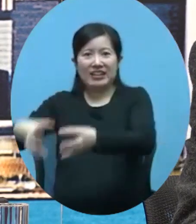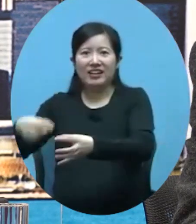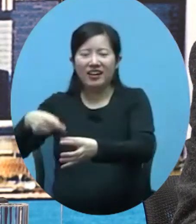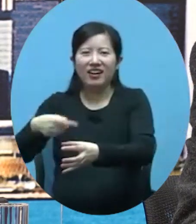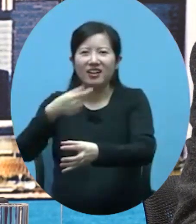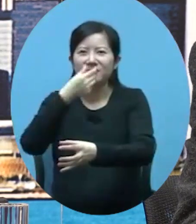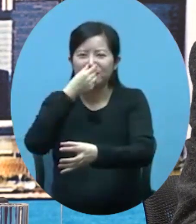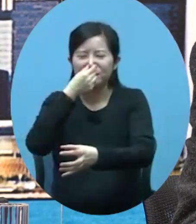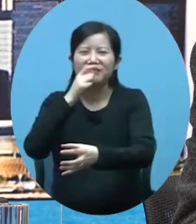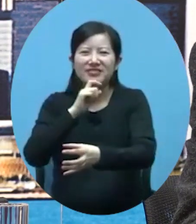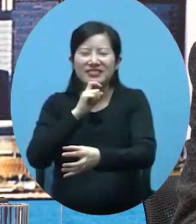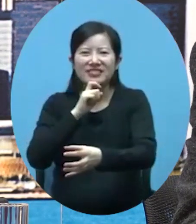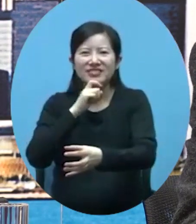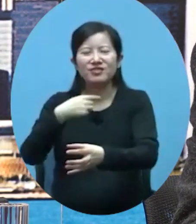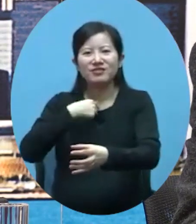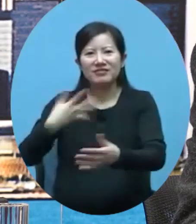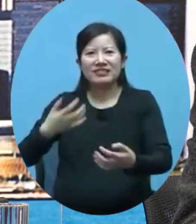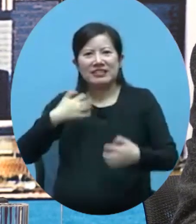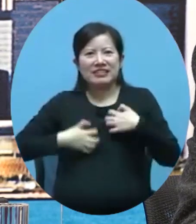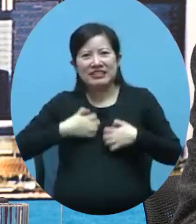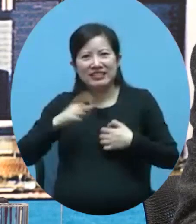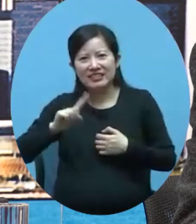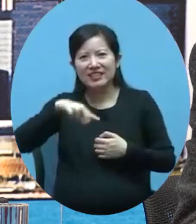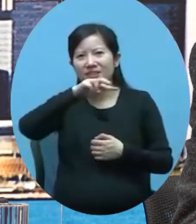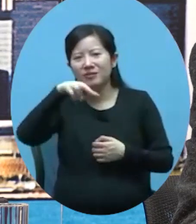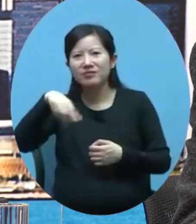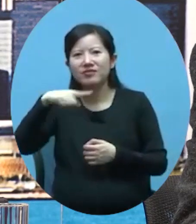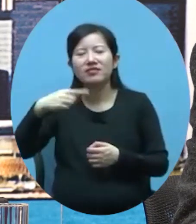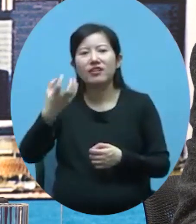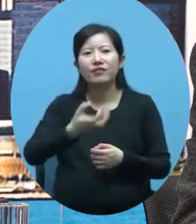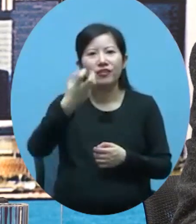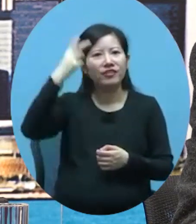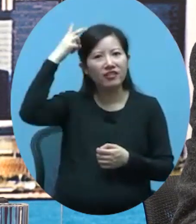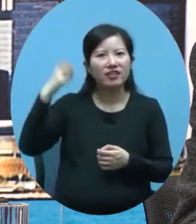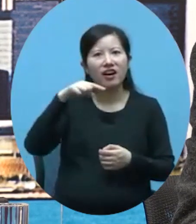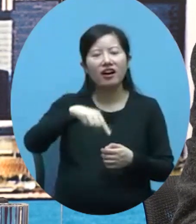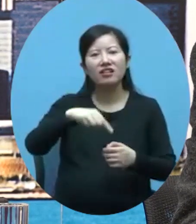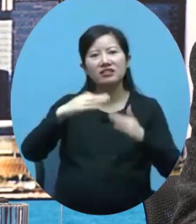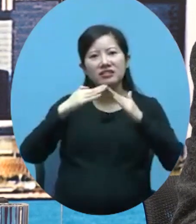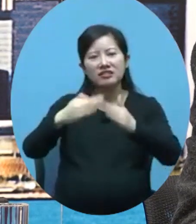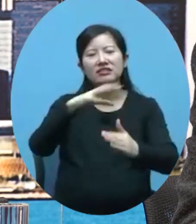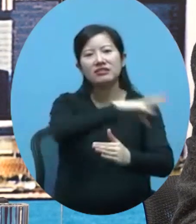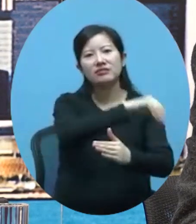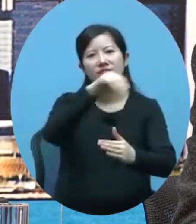所以就一定有一个迫切性为什么要使用杜洋村去做这个检疫的功能呢